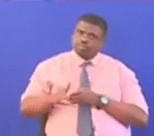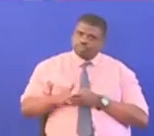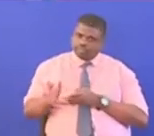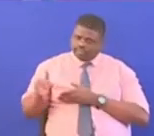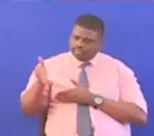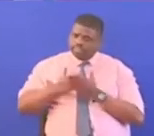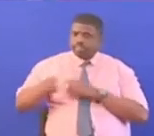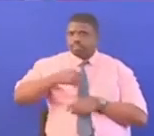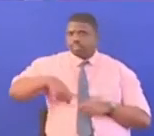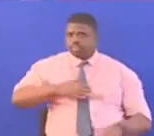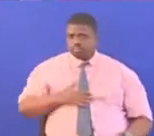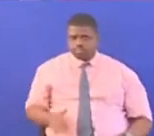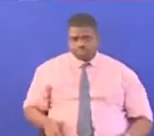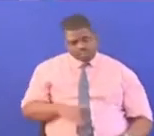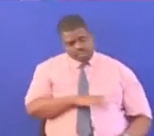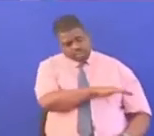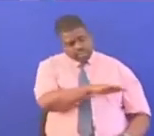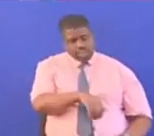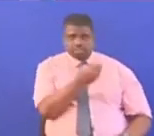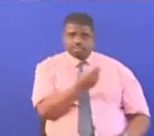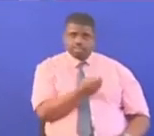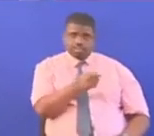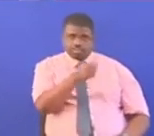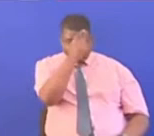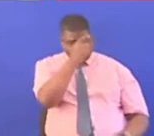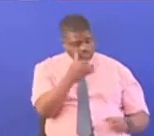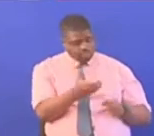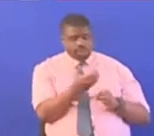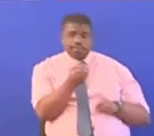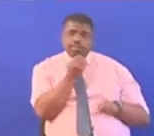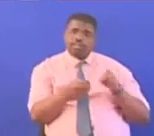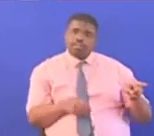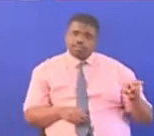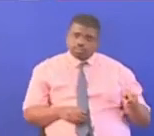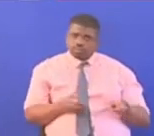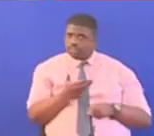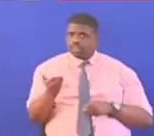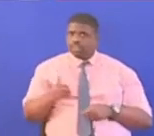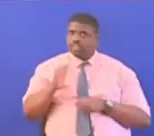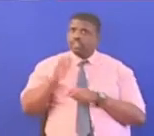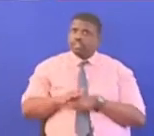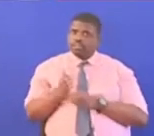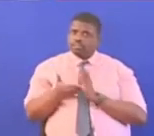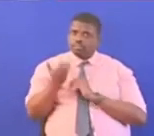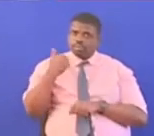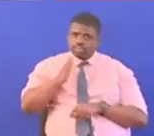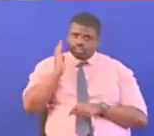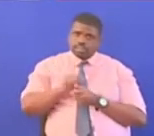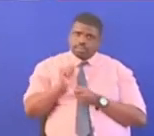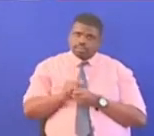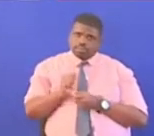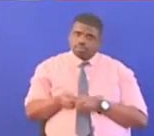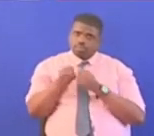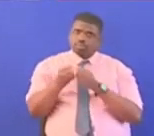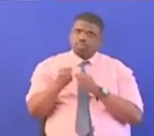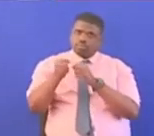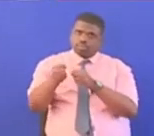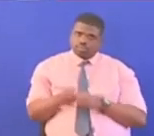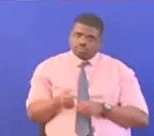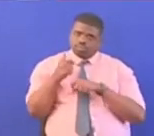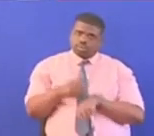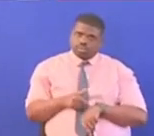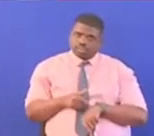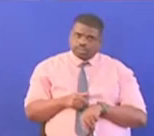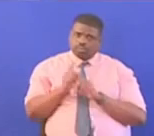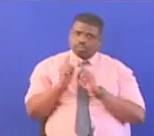yetu. Tuna ranchi nyingi, lakini ng'ombe wanaangaika maeneo ya kwenda kupata malisho, lakini ranchi tunazo nyingi. Niombe sana serikali jambo hili tukalipe uzito kwenye wakati tuliokuwa